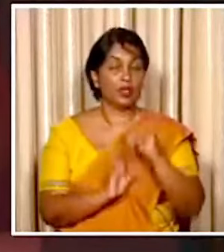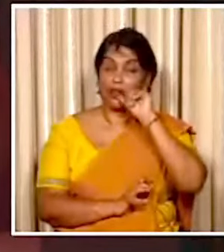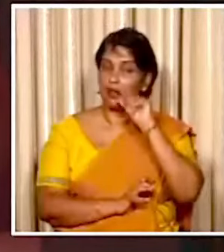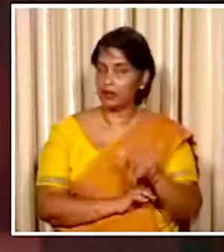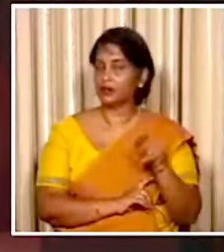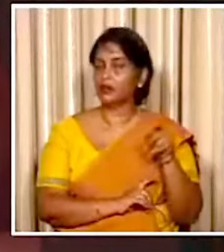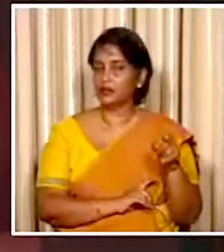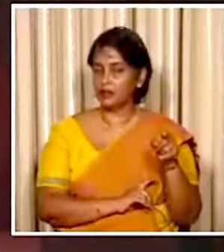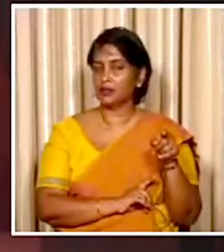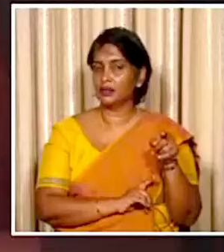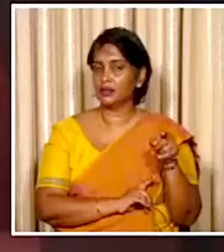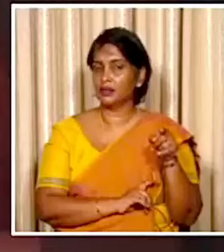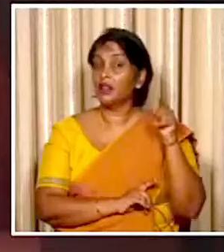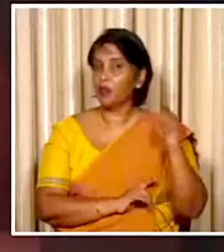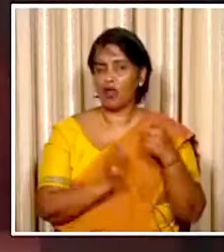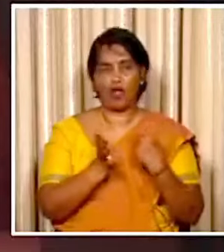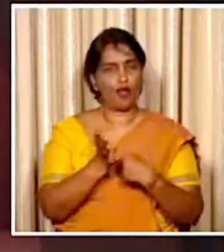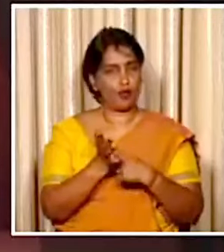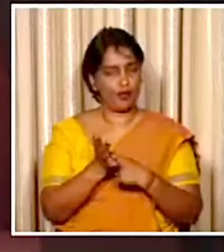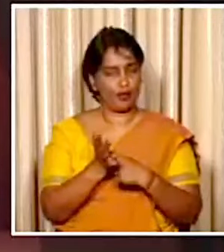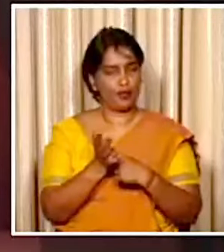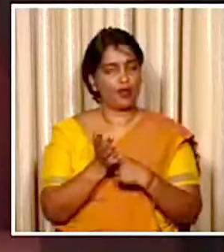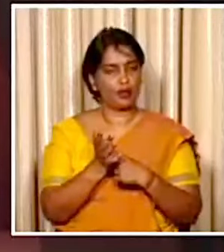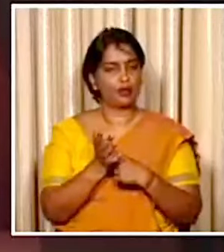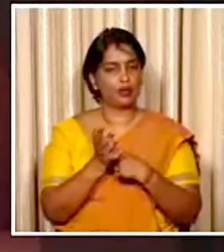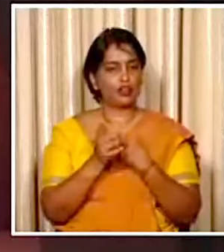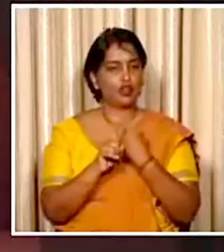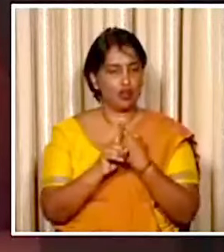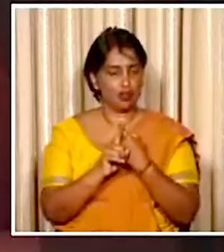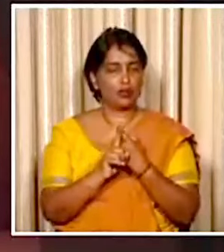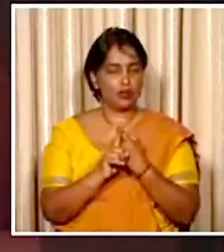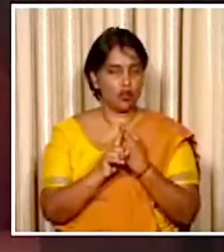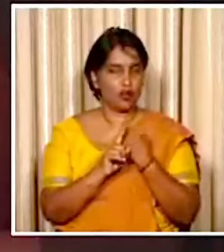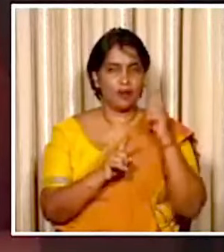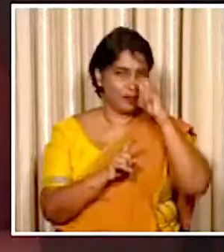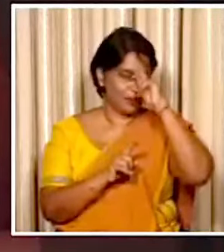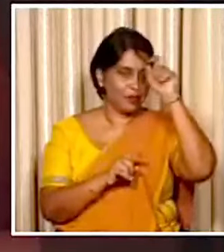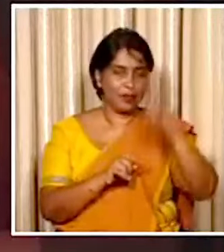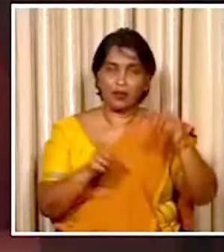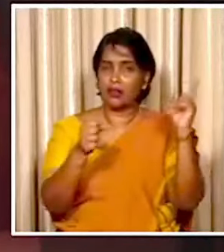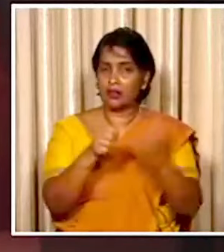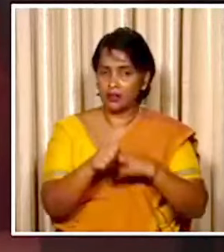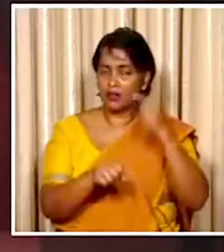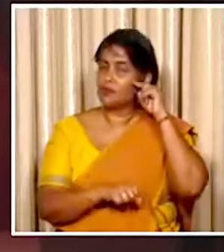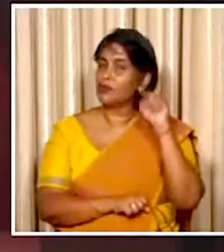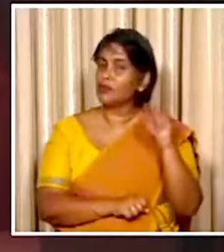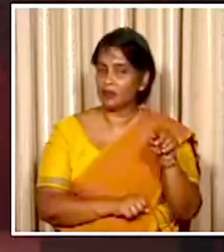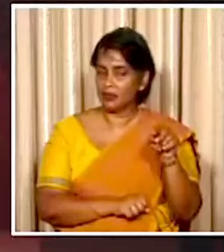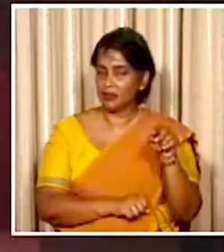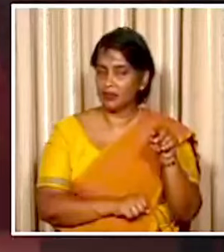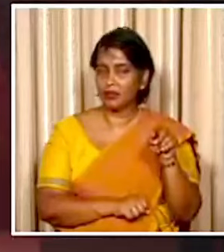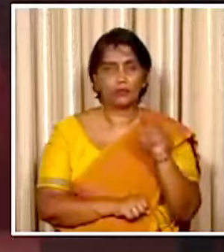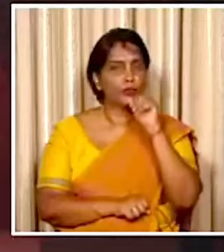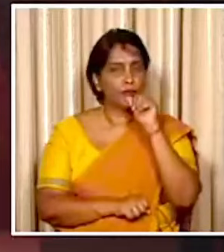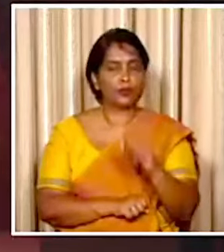වශයෙන්ම මේ රොෂාන් කුමාර දිලීප රොෂාන් කුමාර මහත්මයාගේ ඝාතනය පිළිබඳව